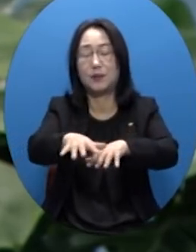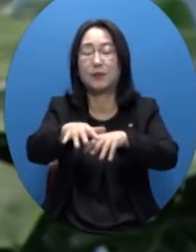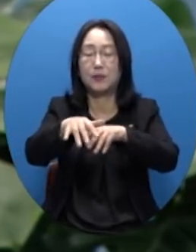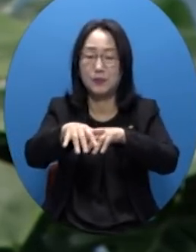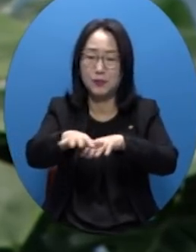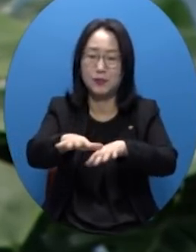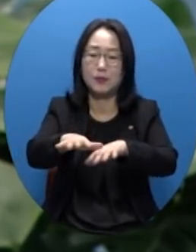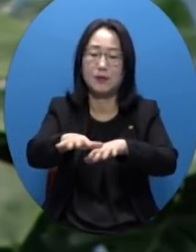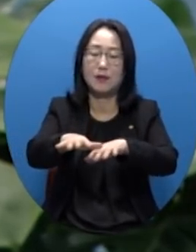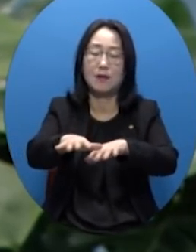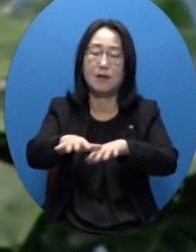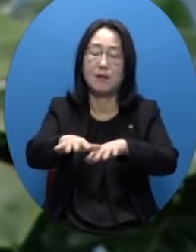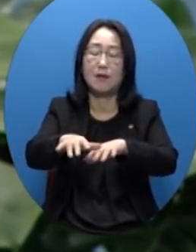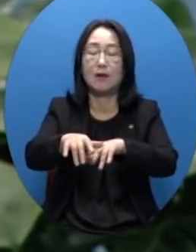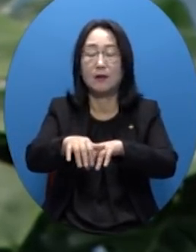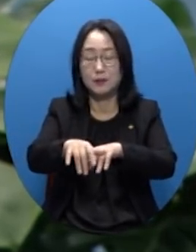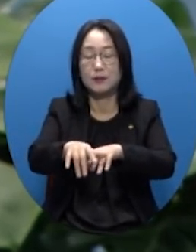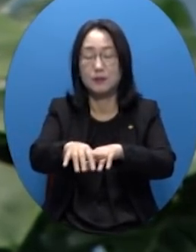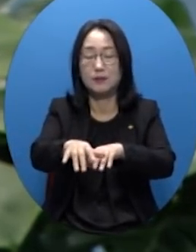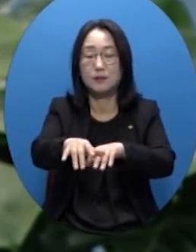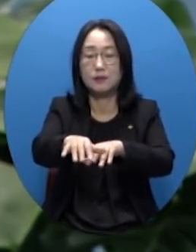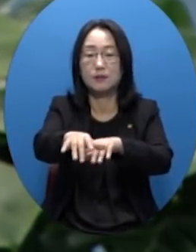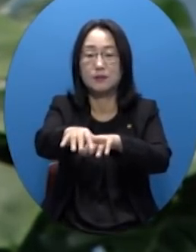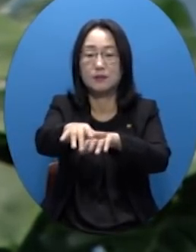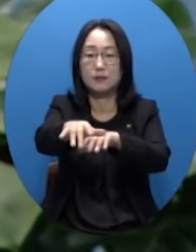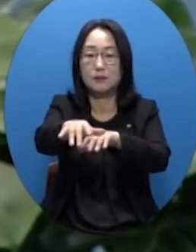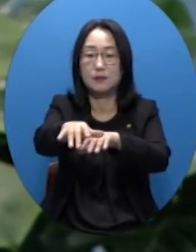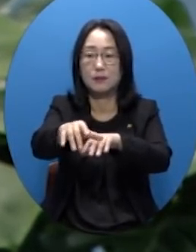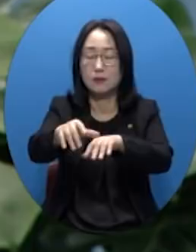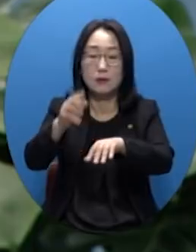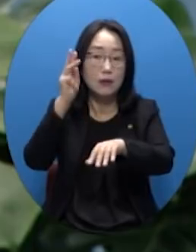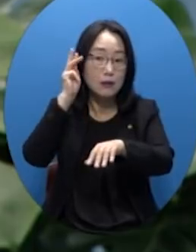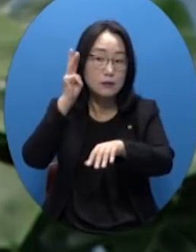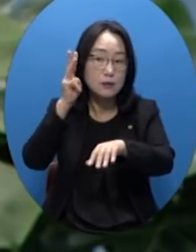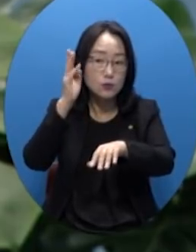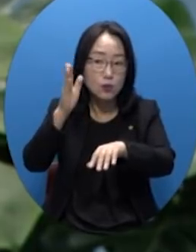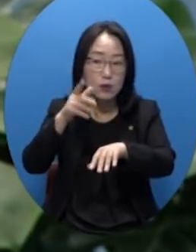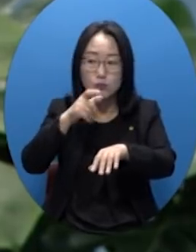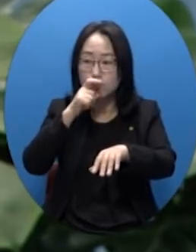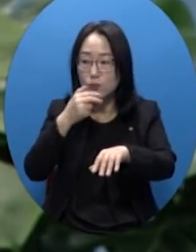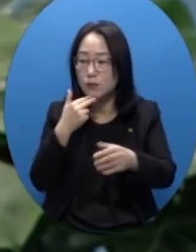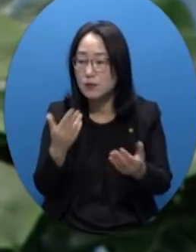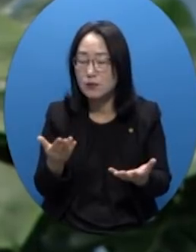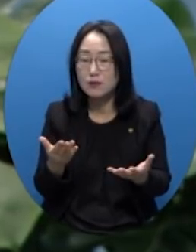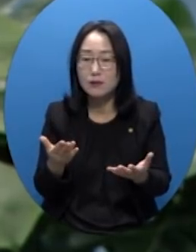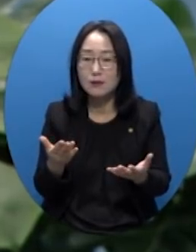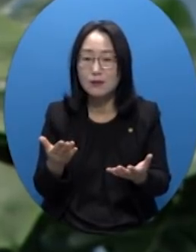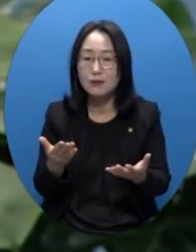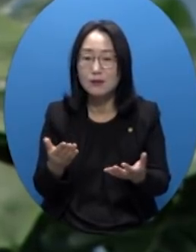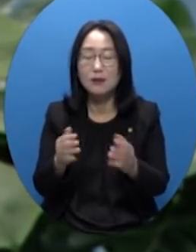사막에서 300개를 가는데 물론 어찌 못했습니다 사라 b